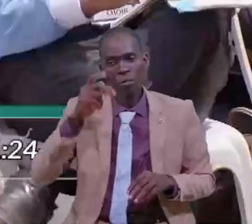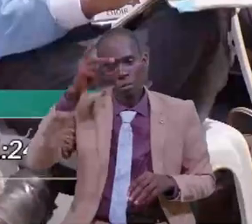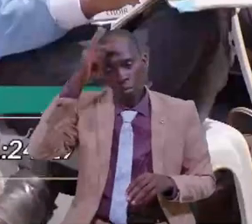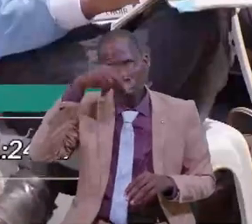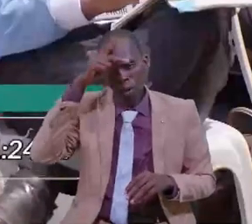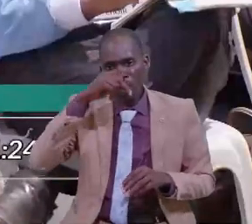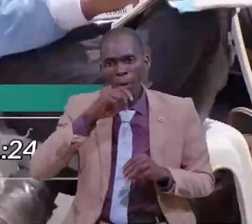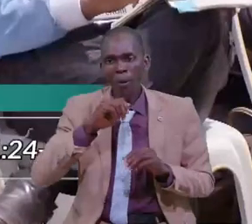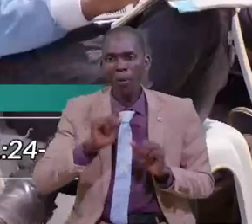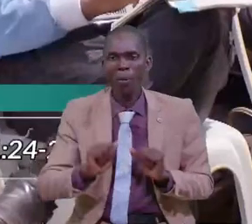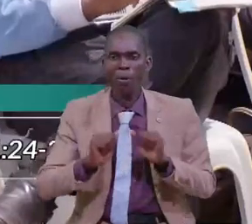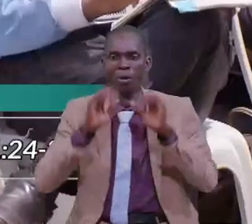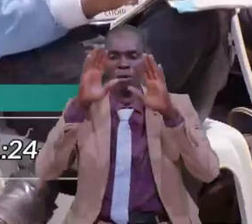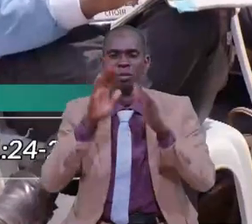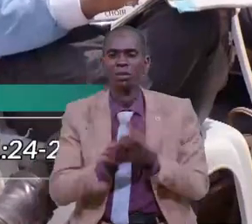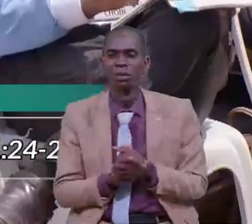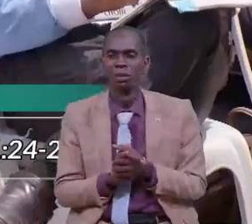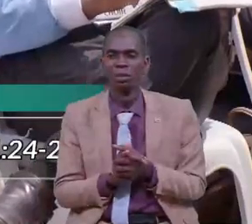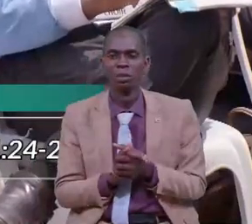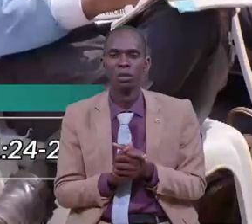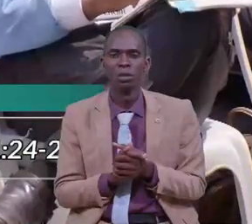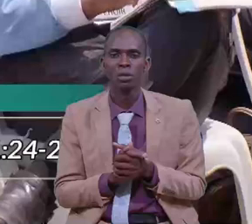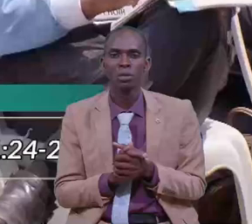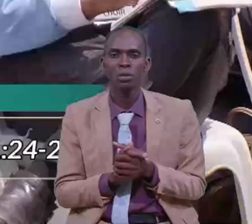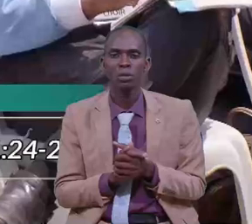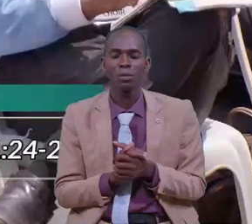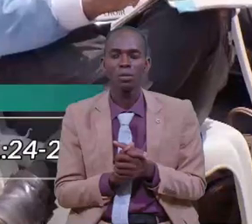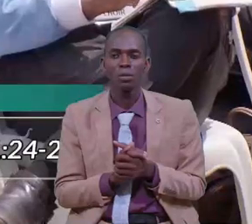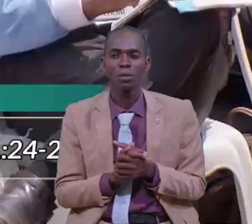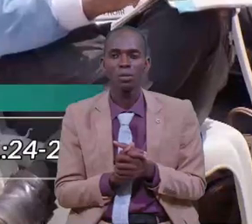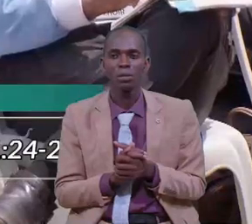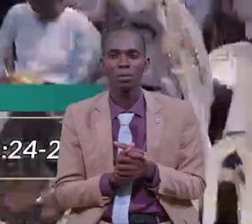la considération prudente de Moïse,